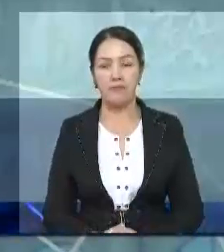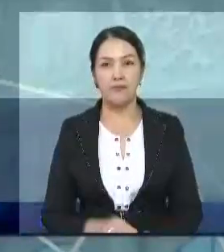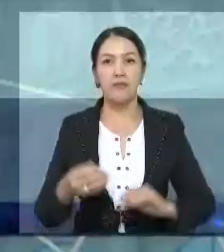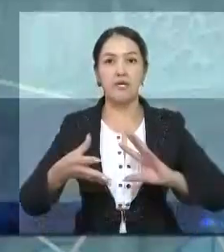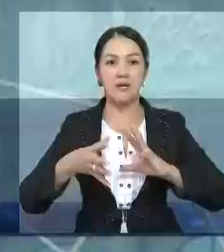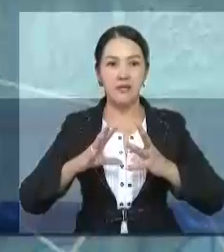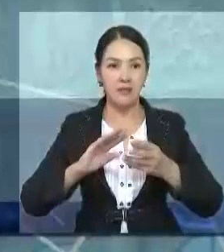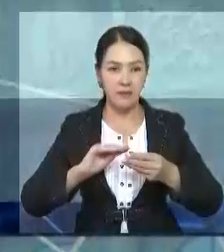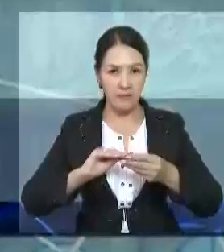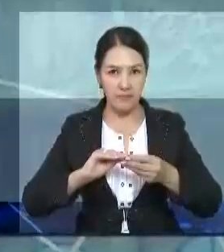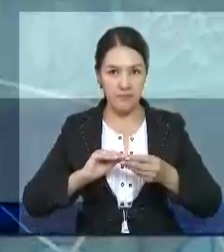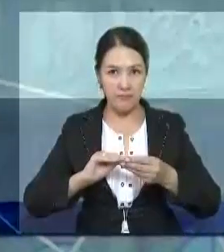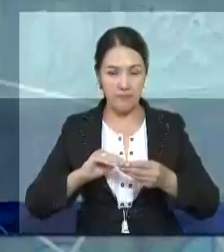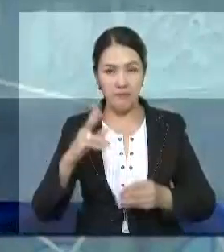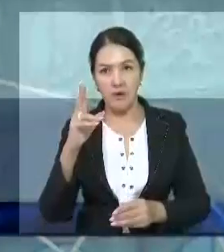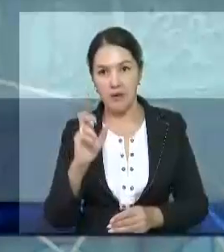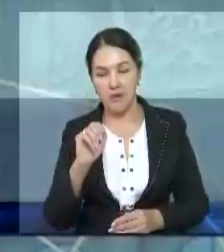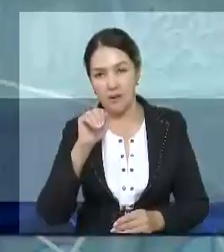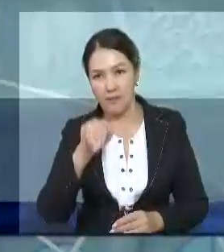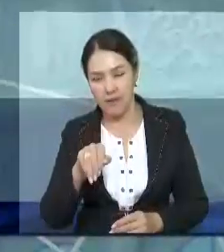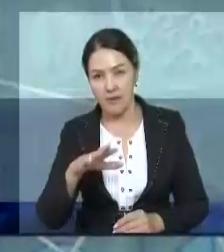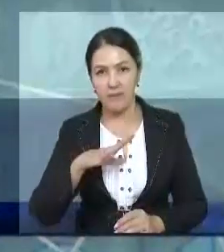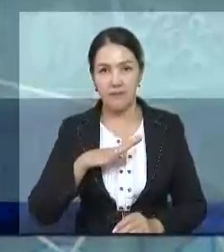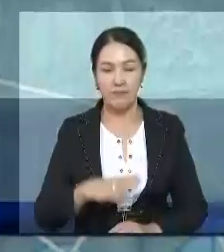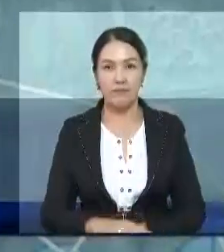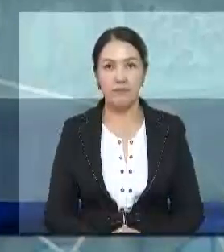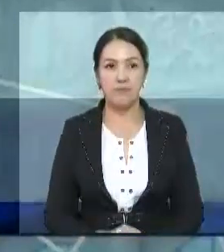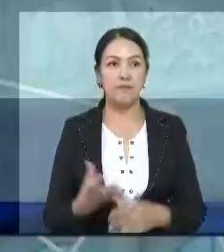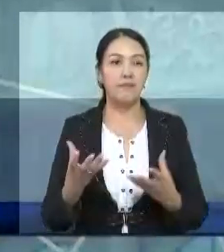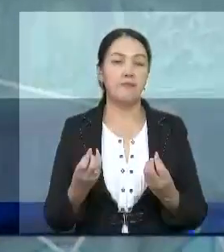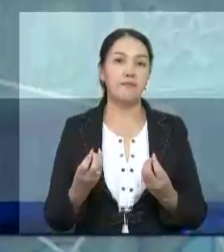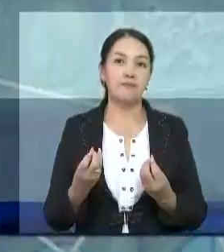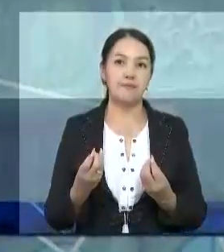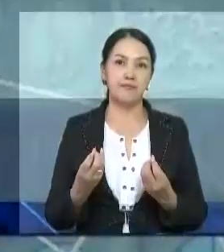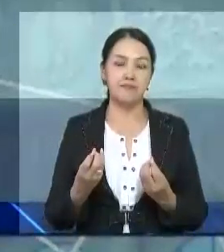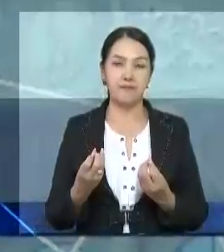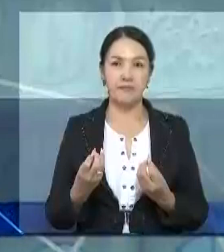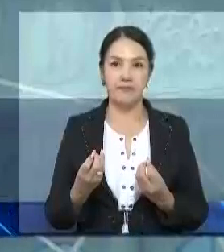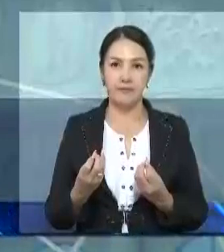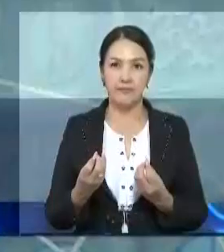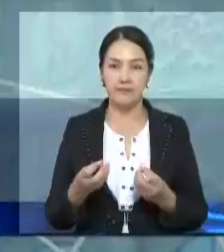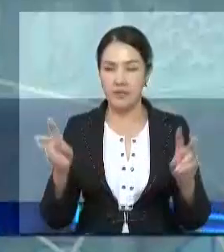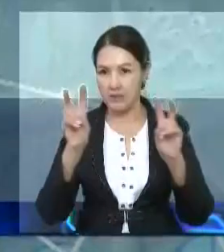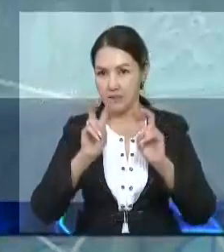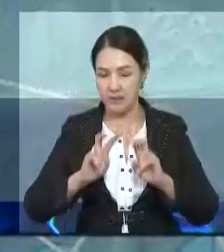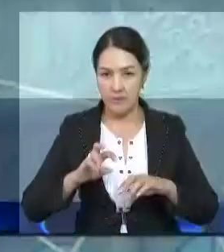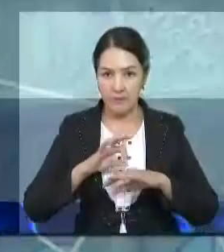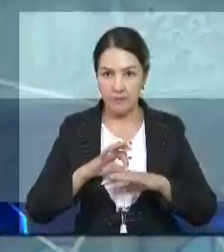Жалпы 300 мың көлемінде. Бұдан басқа мына тексеру